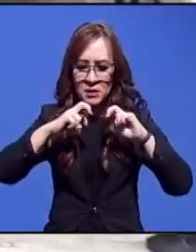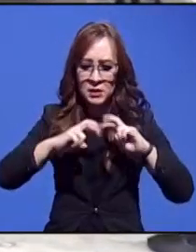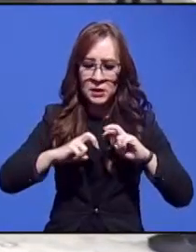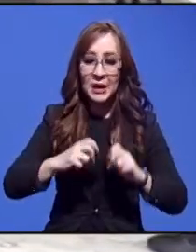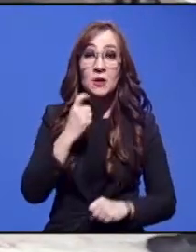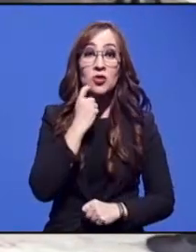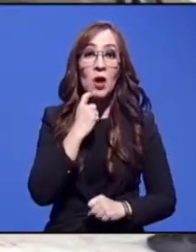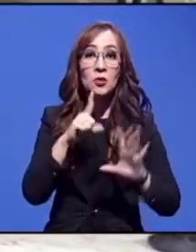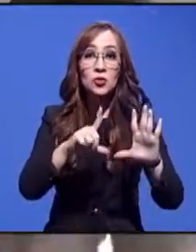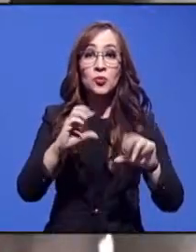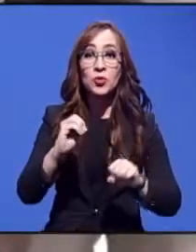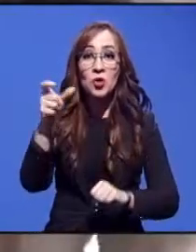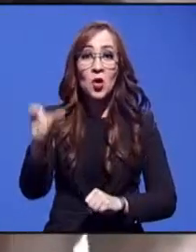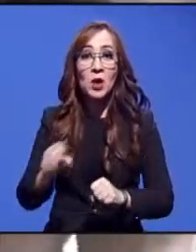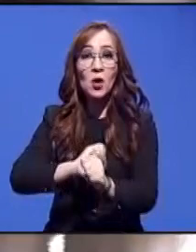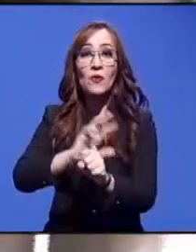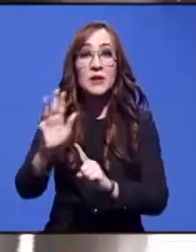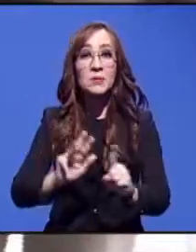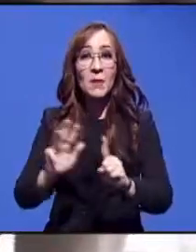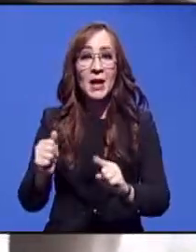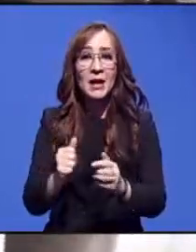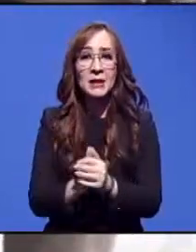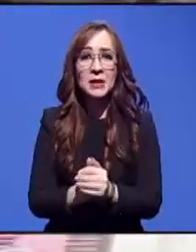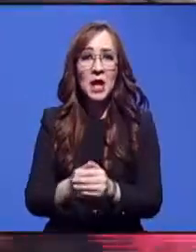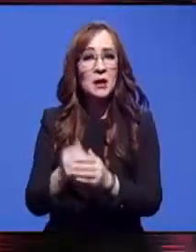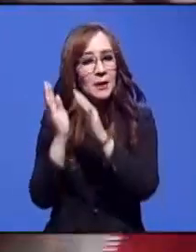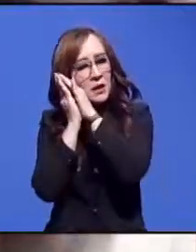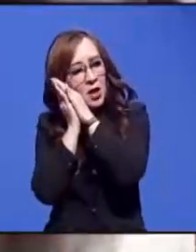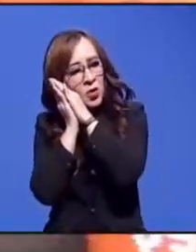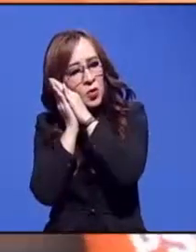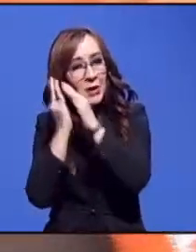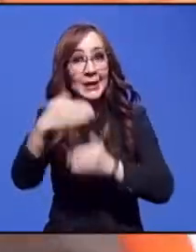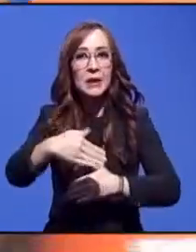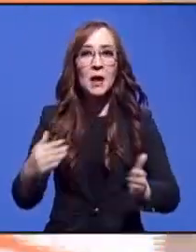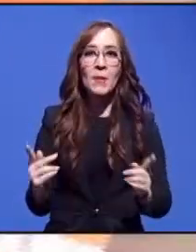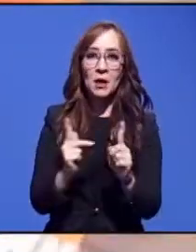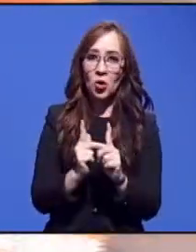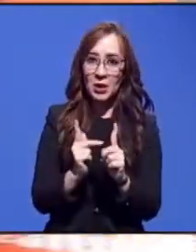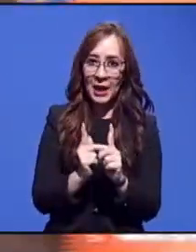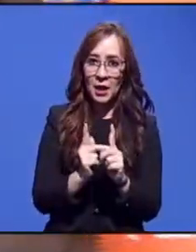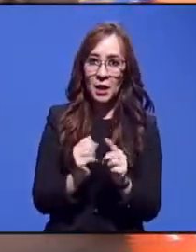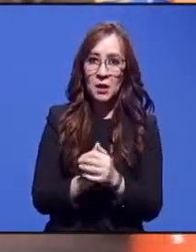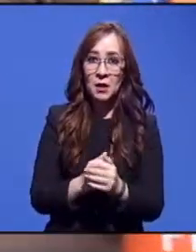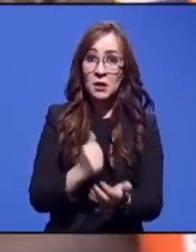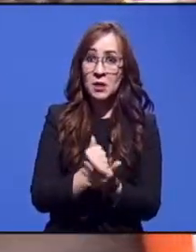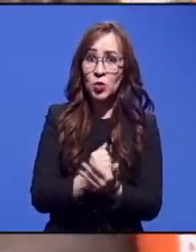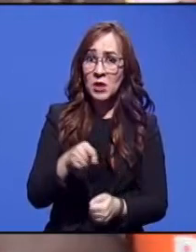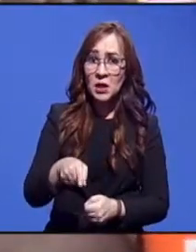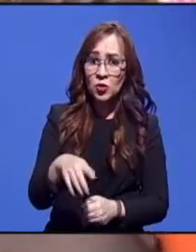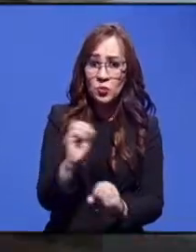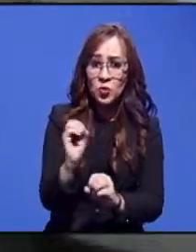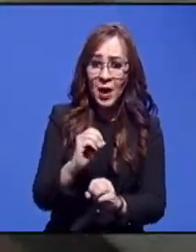70 pasien COVID-19 yang menginap di dalam kamar hotel. Padahal hotel bukan hotel yang ditujuk sebagai tempat perawatan oleh